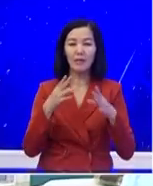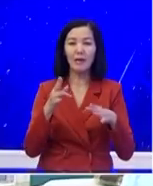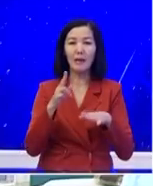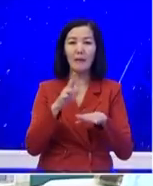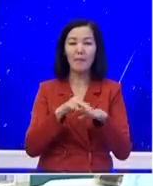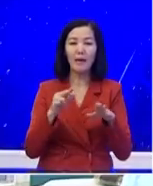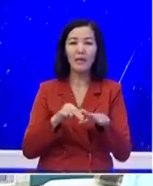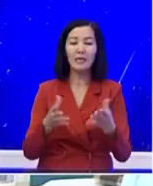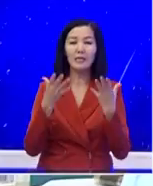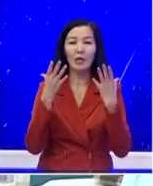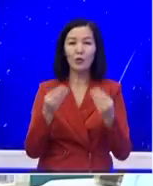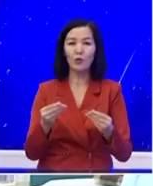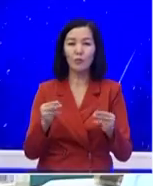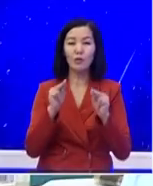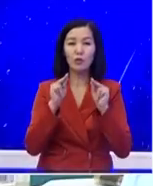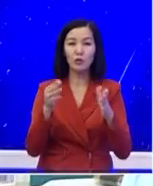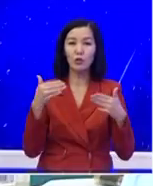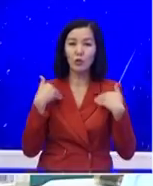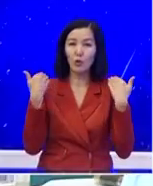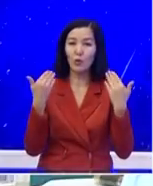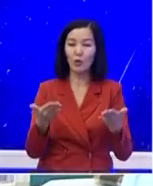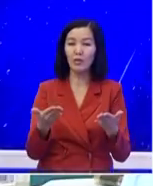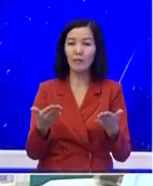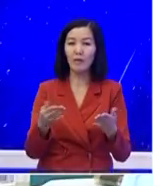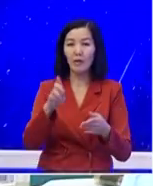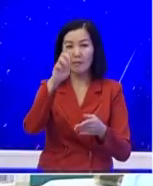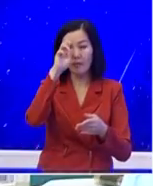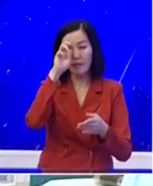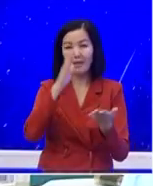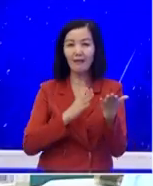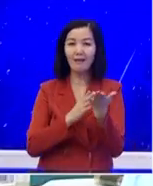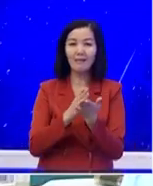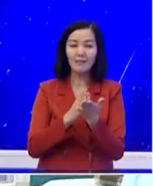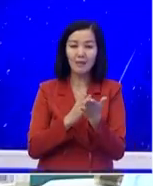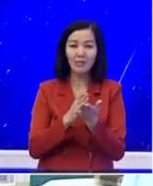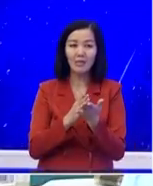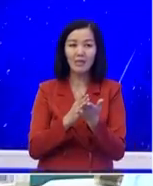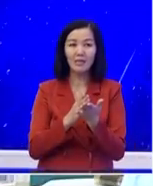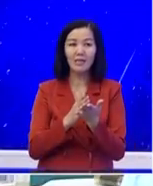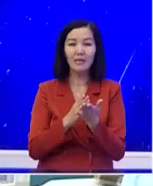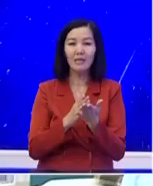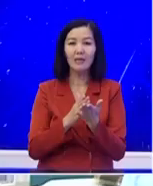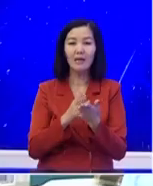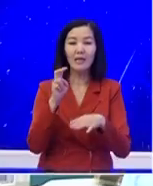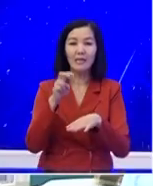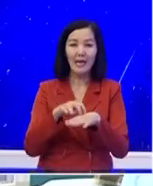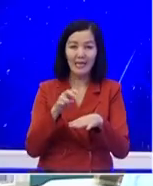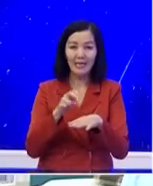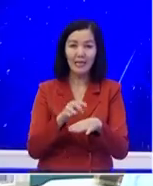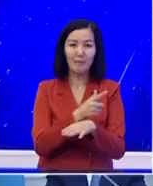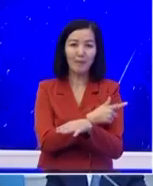күнімен шын жүректен құттықтаймын. Мемлекеттік қызметшілердің және ақ халатты